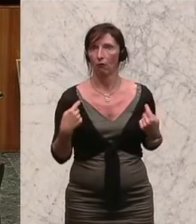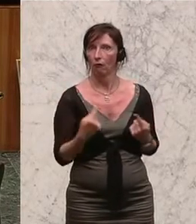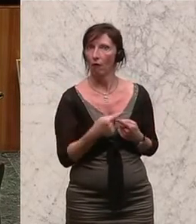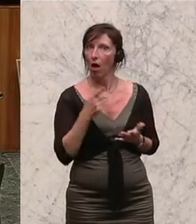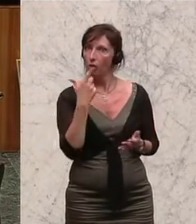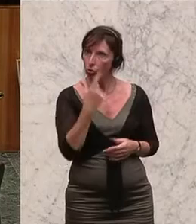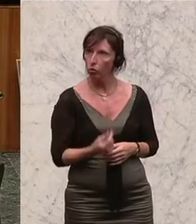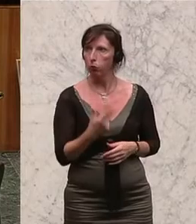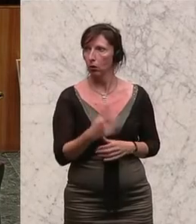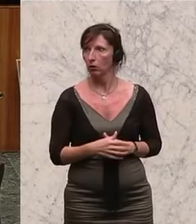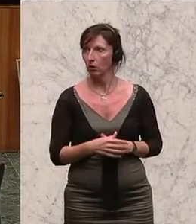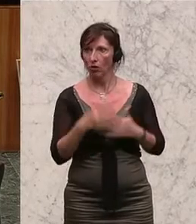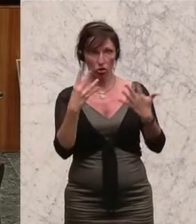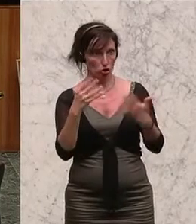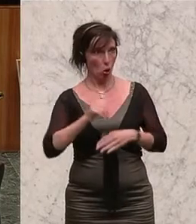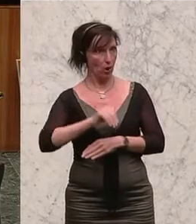9 Milliarden